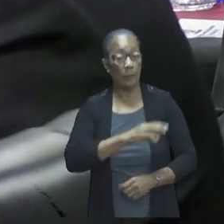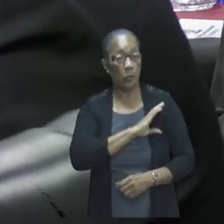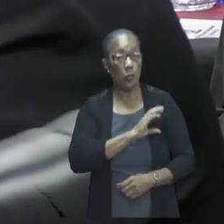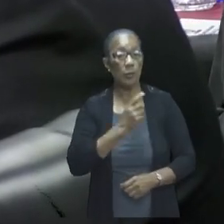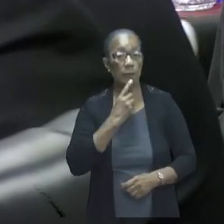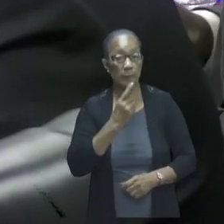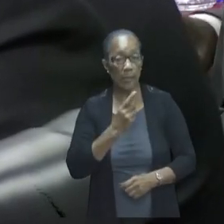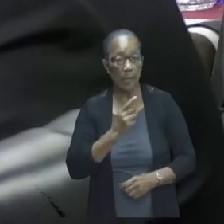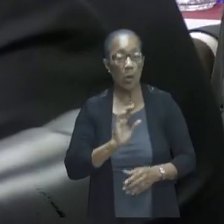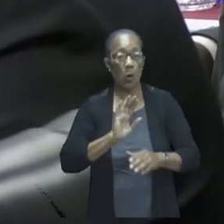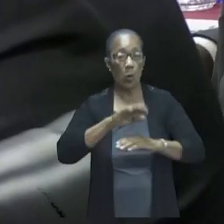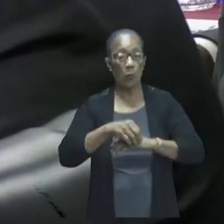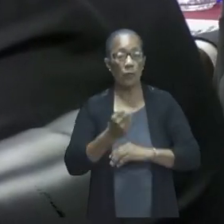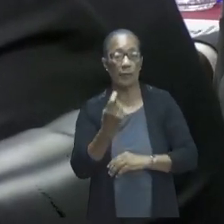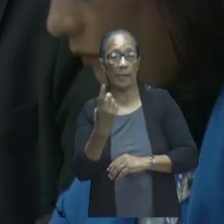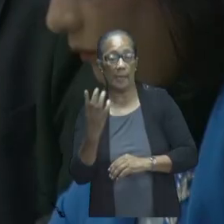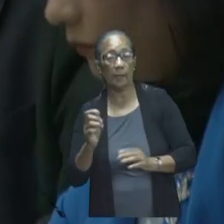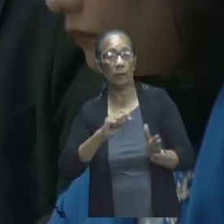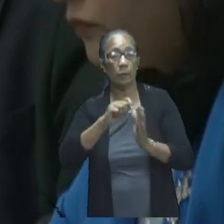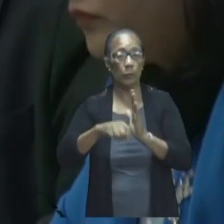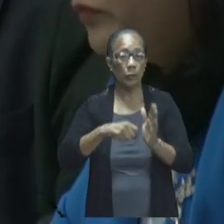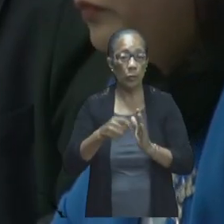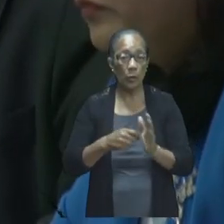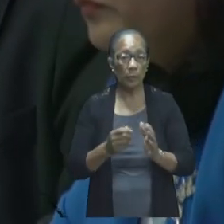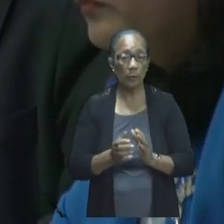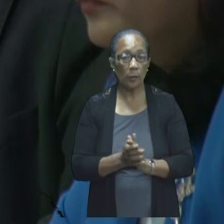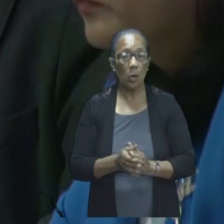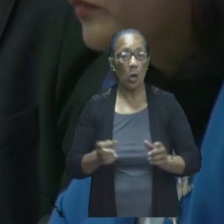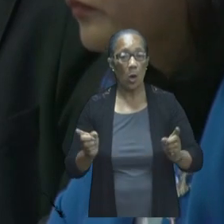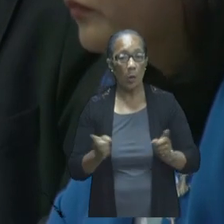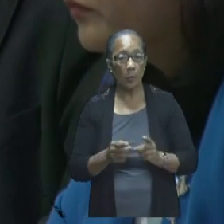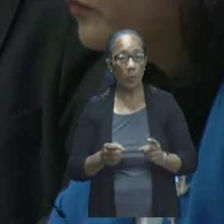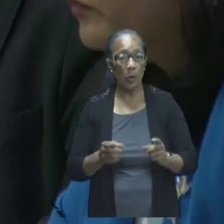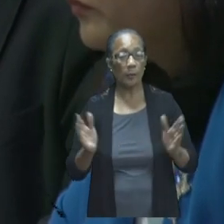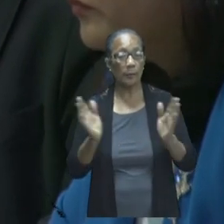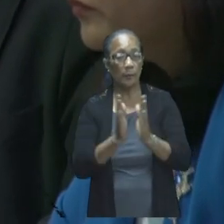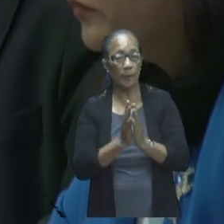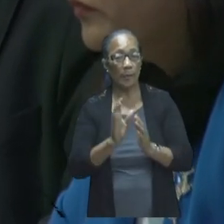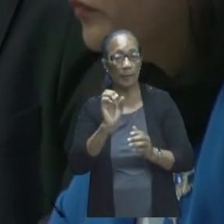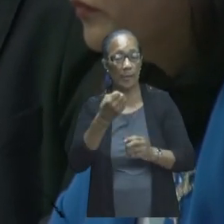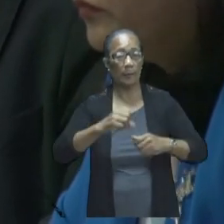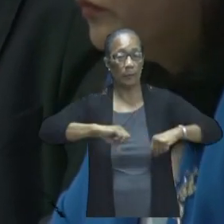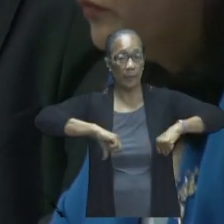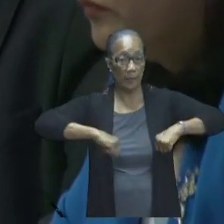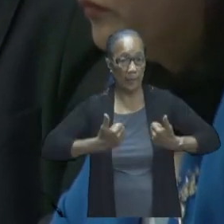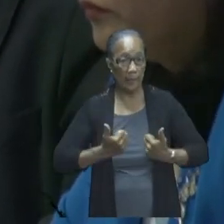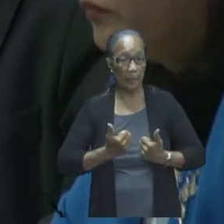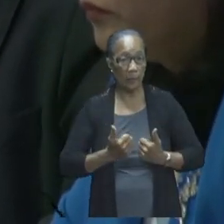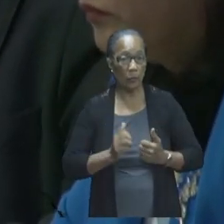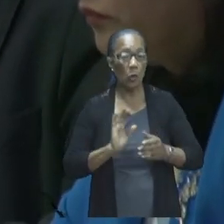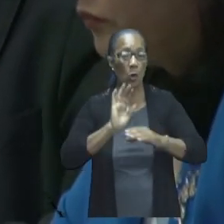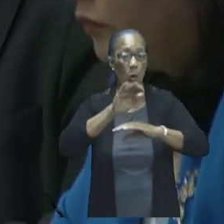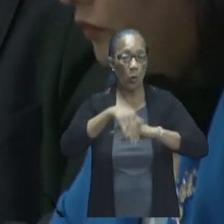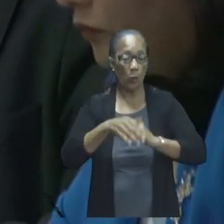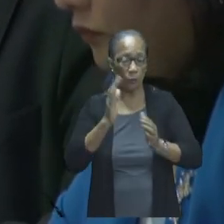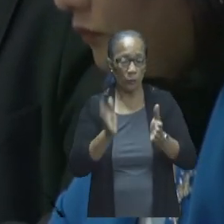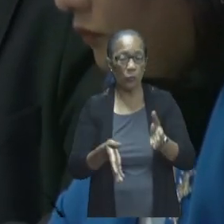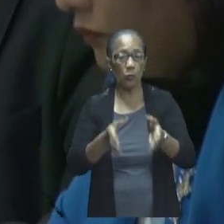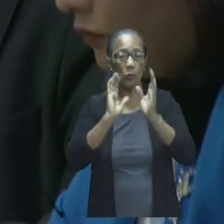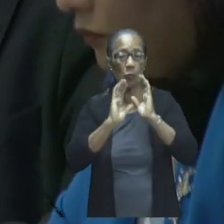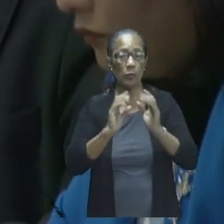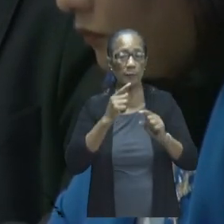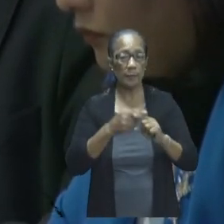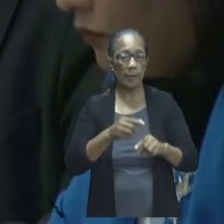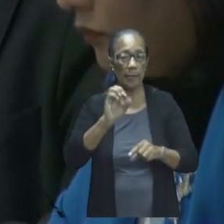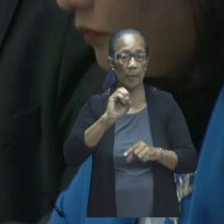projecten welke wij op grote schaal op korte mee en willen willen opstarten in de uit het gaat om google te hem zo ja op dit moment